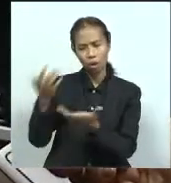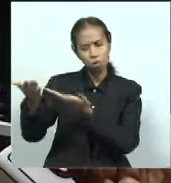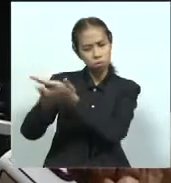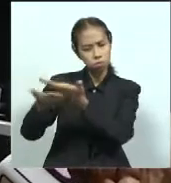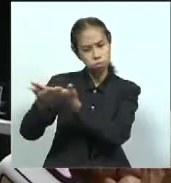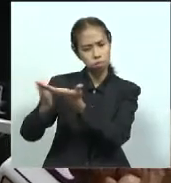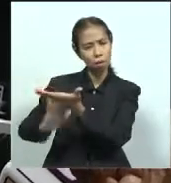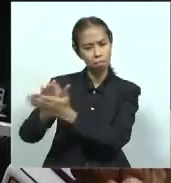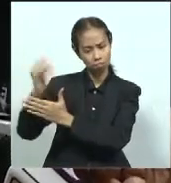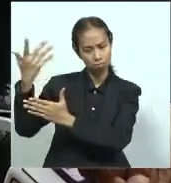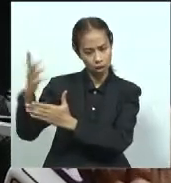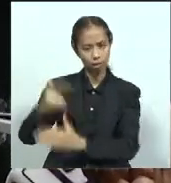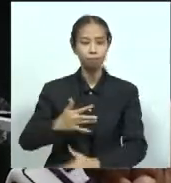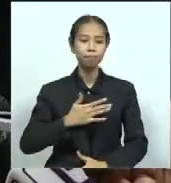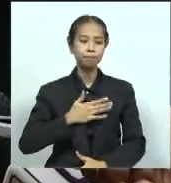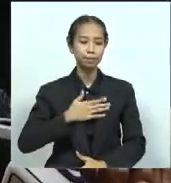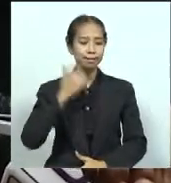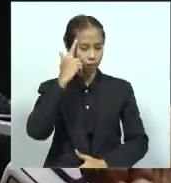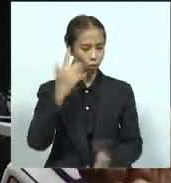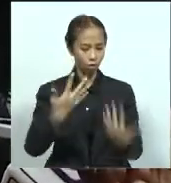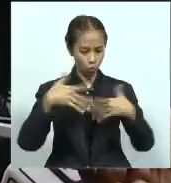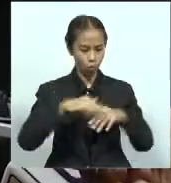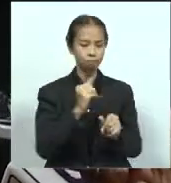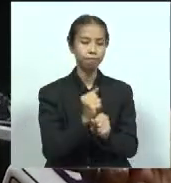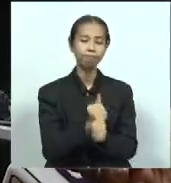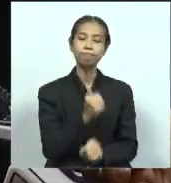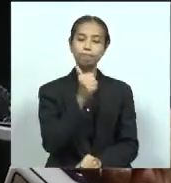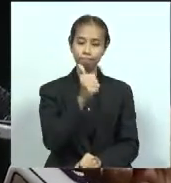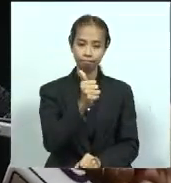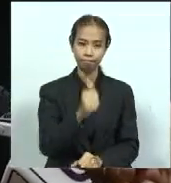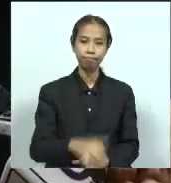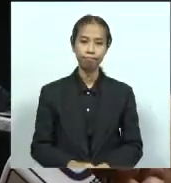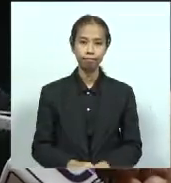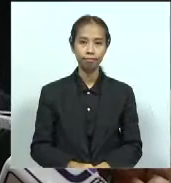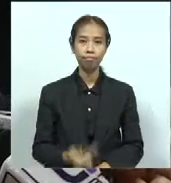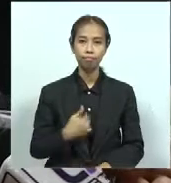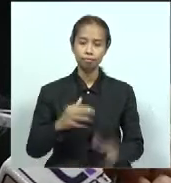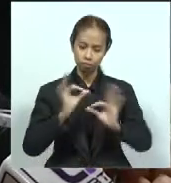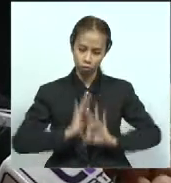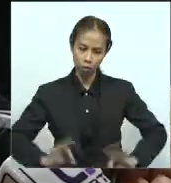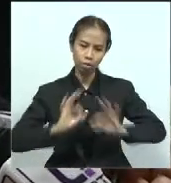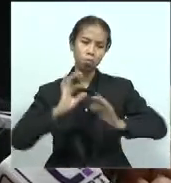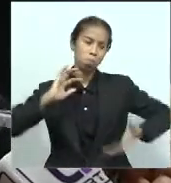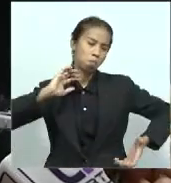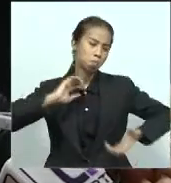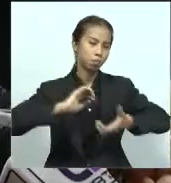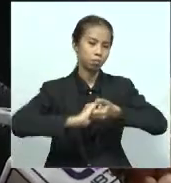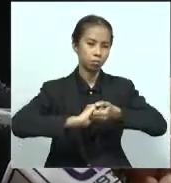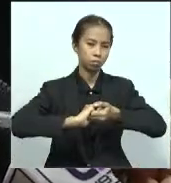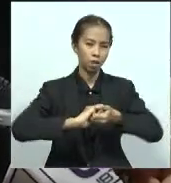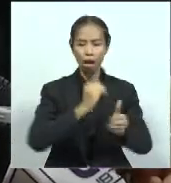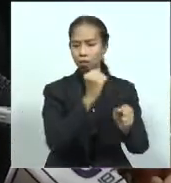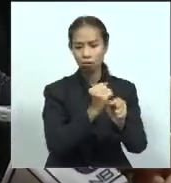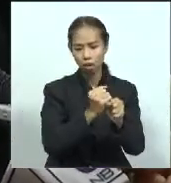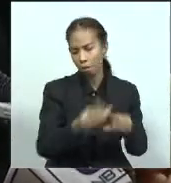าแล้วผมเชื่อมั่นว่าต้องทำงานได้แน่นอนนะครับแล้วก็สิ่งสำคัญก็ต้องมาร่วมมือกันตอบสนองพ่อแม่พี่น้องประ